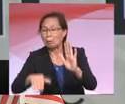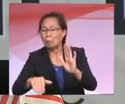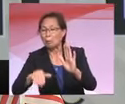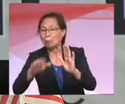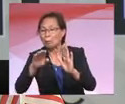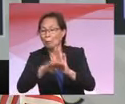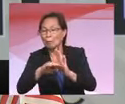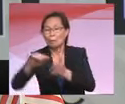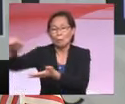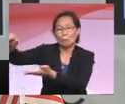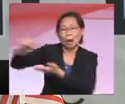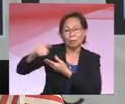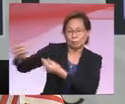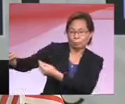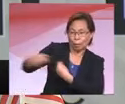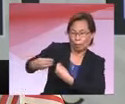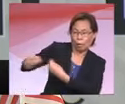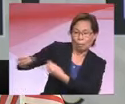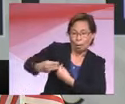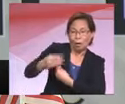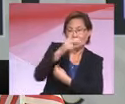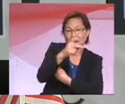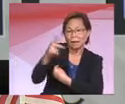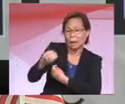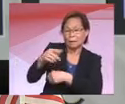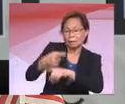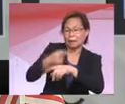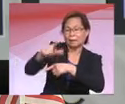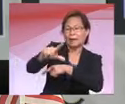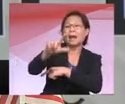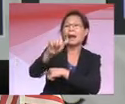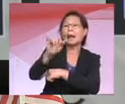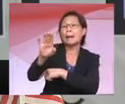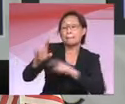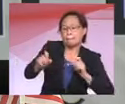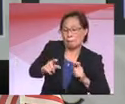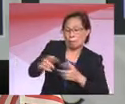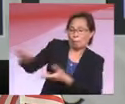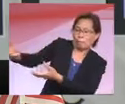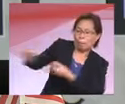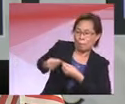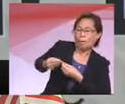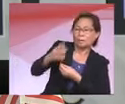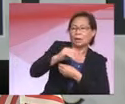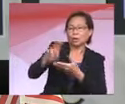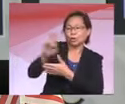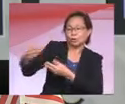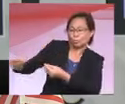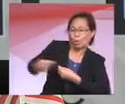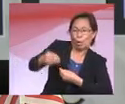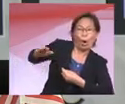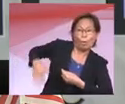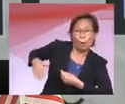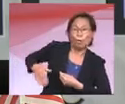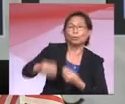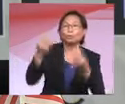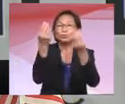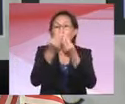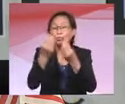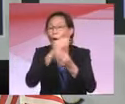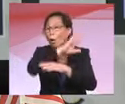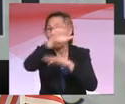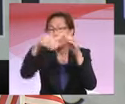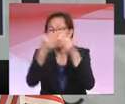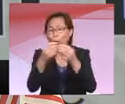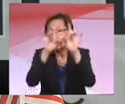sempat disalurkan kepada Kementerian Kesihatan daripada makmal-makmal swasta dan universiti. Dimaklumkan jumlah